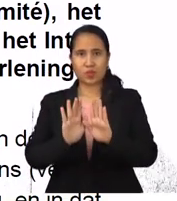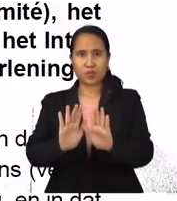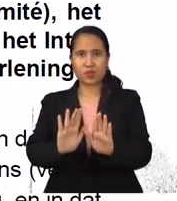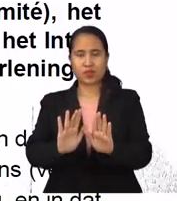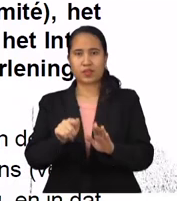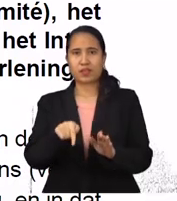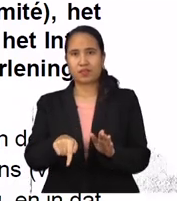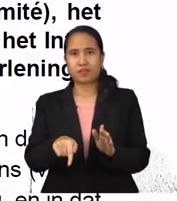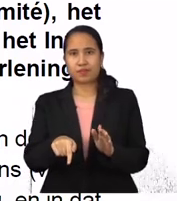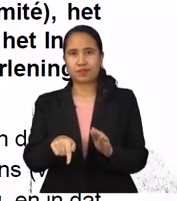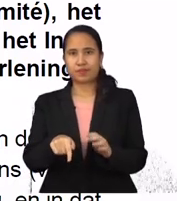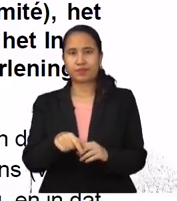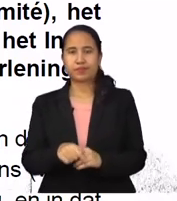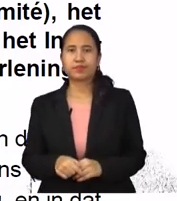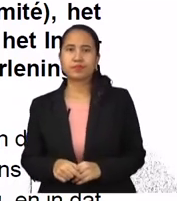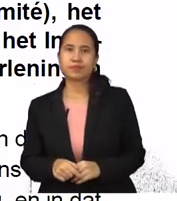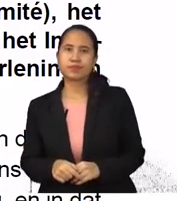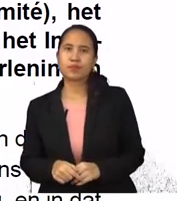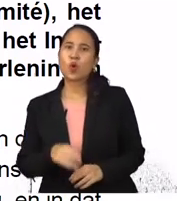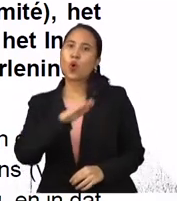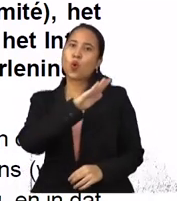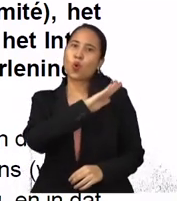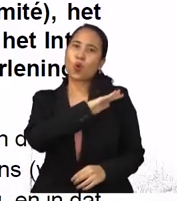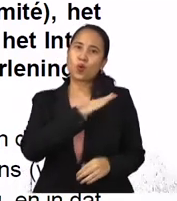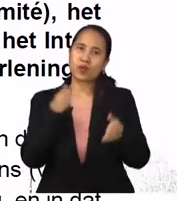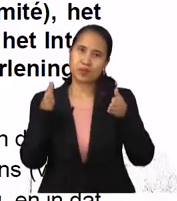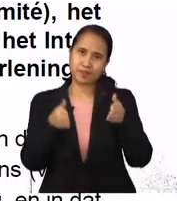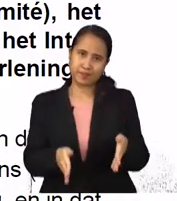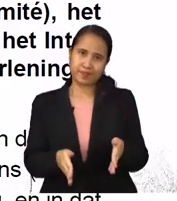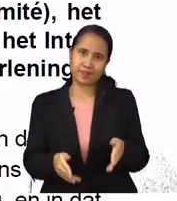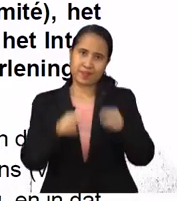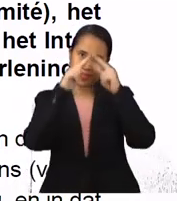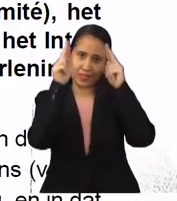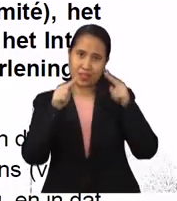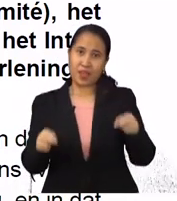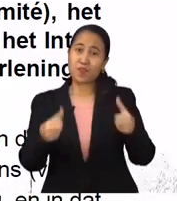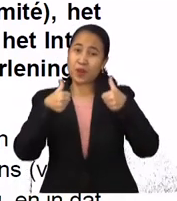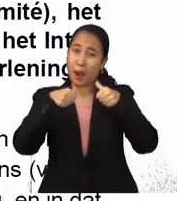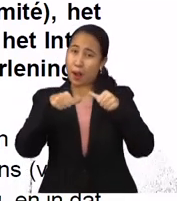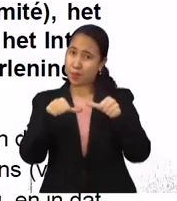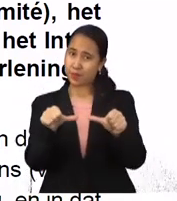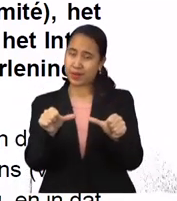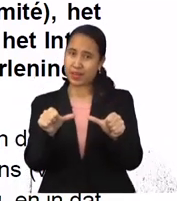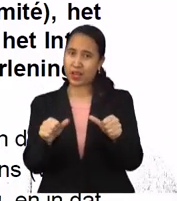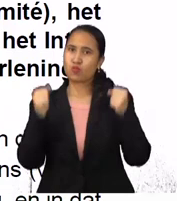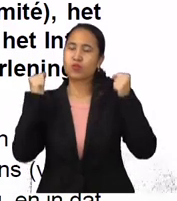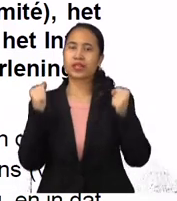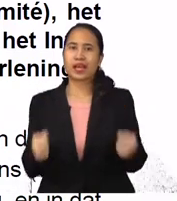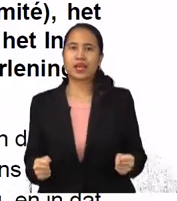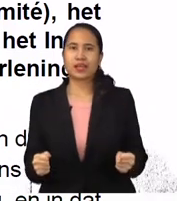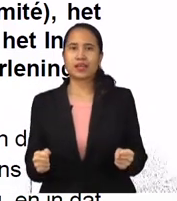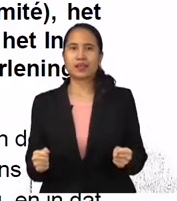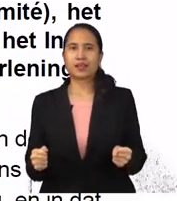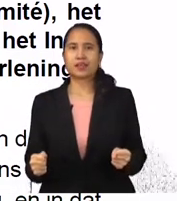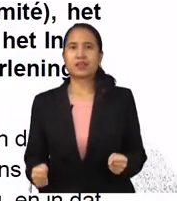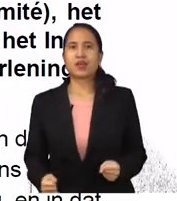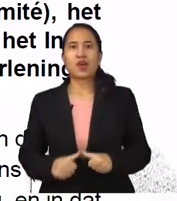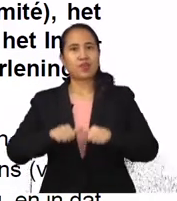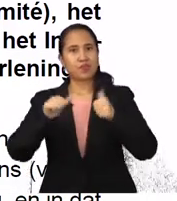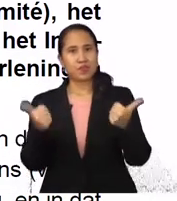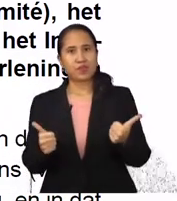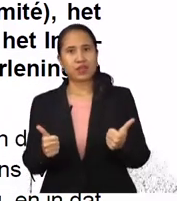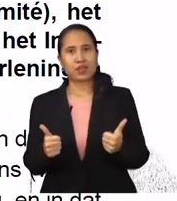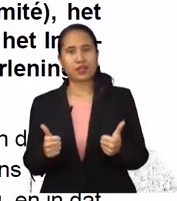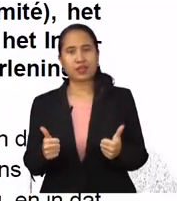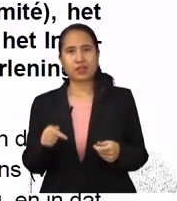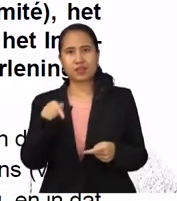gebruik te maken. Eveneens heeft de staat haar internationale verplichting tot het garanderen van het vrije en volledige genot